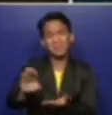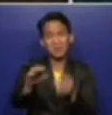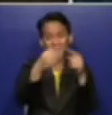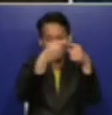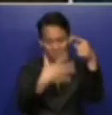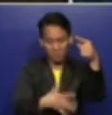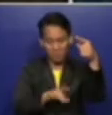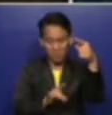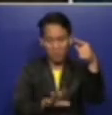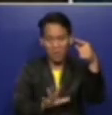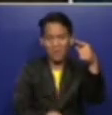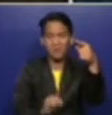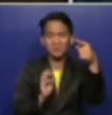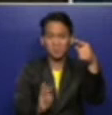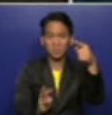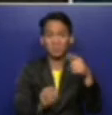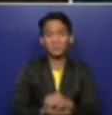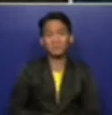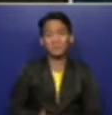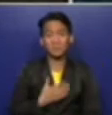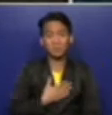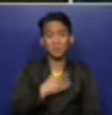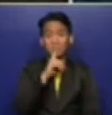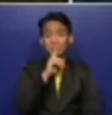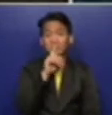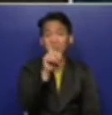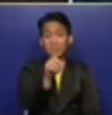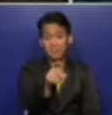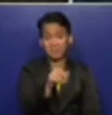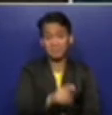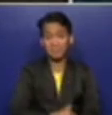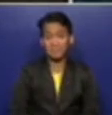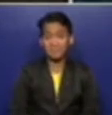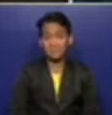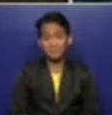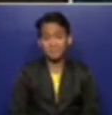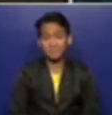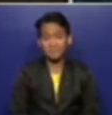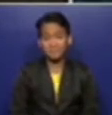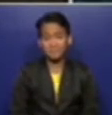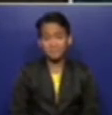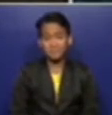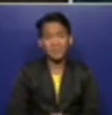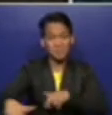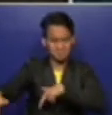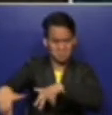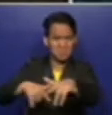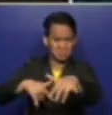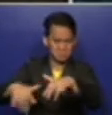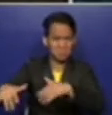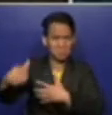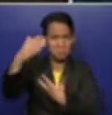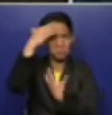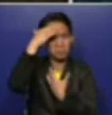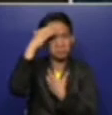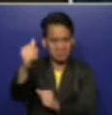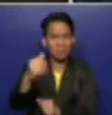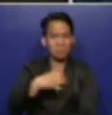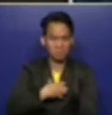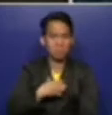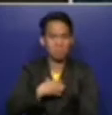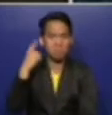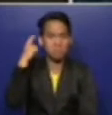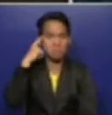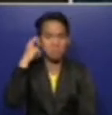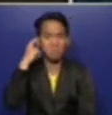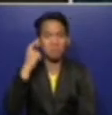156นะครับเรื่องที่ผมถามเนี่ยมันเป็นเรื่องที่อยู่ในความสนใจของพี่น้องประชาชนเป็นเรื่